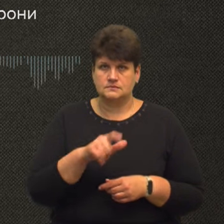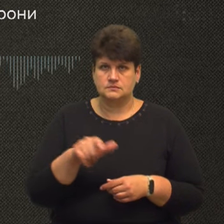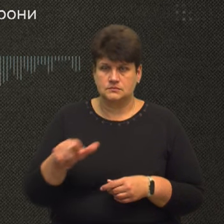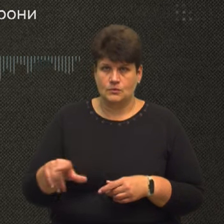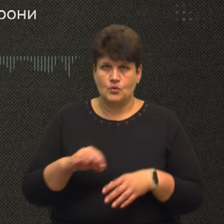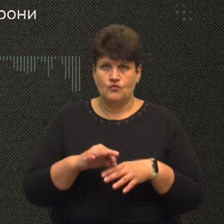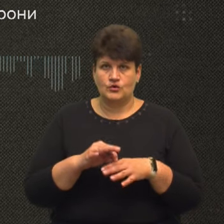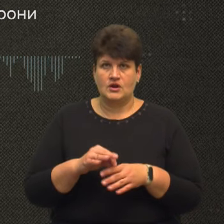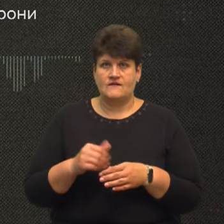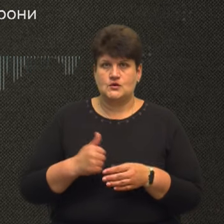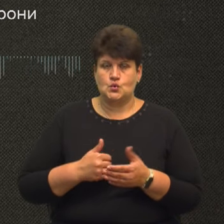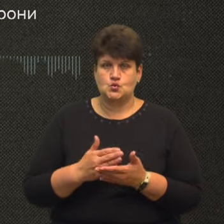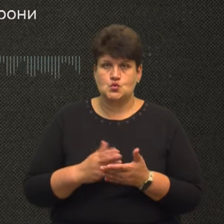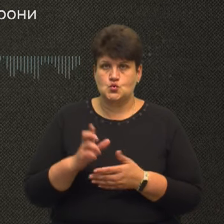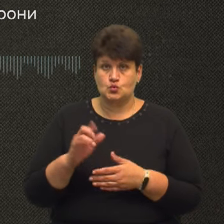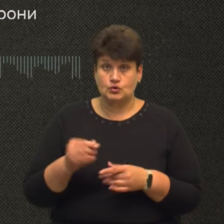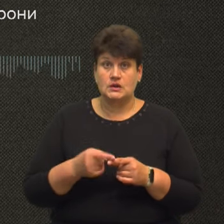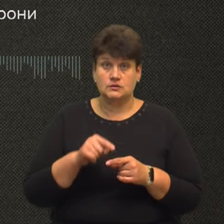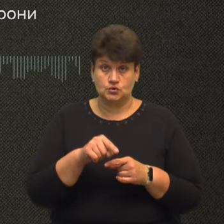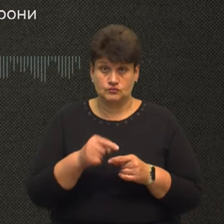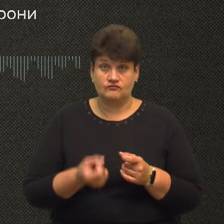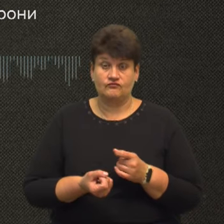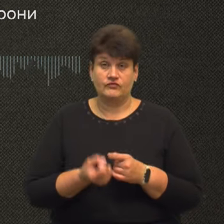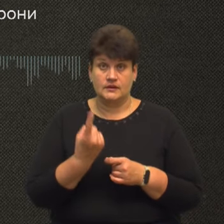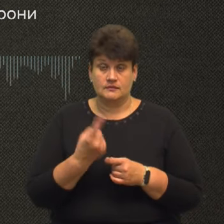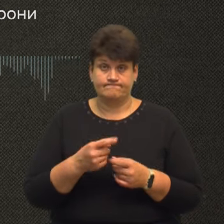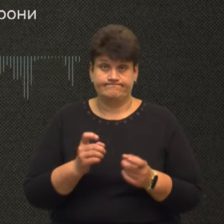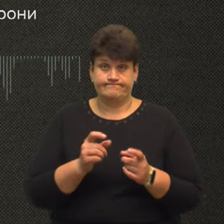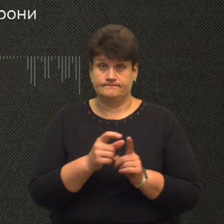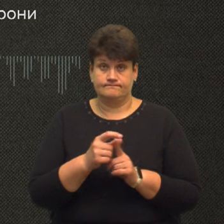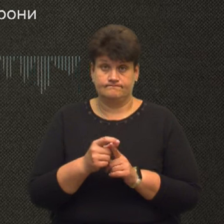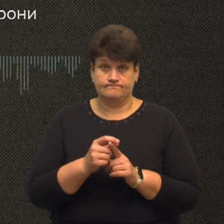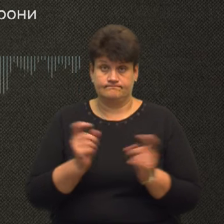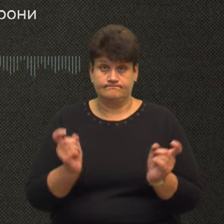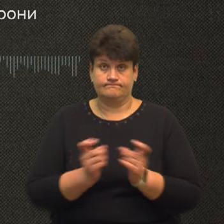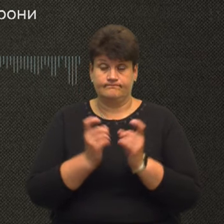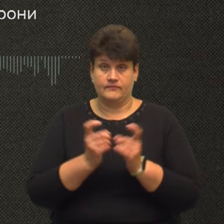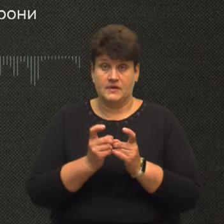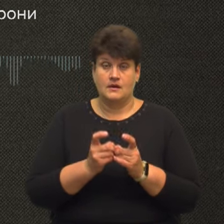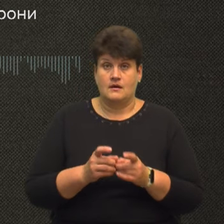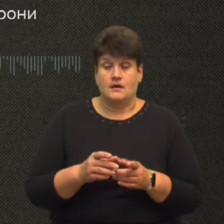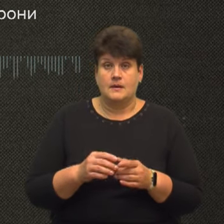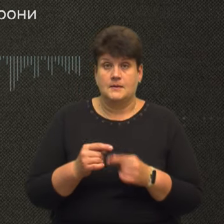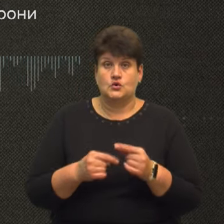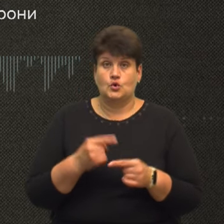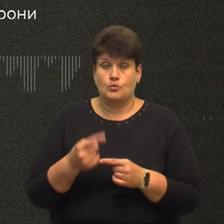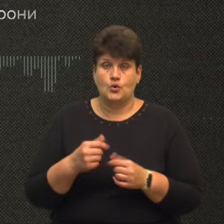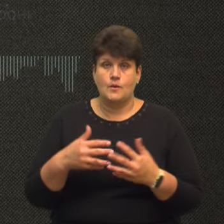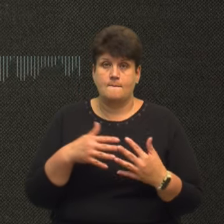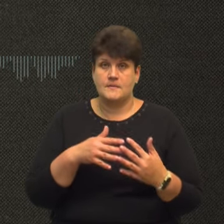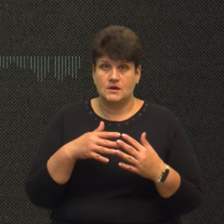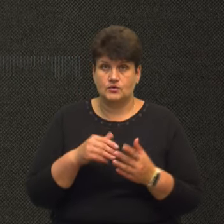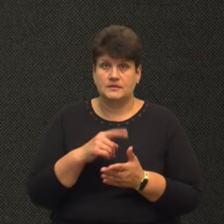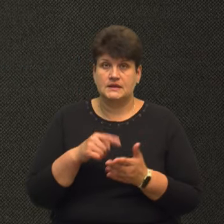військову службу На цьому підґрунті виник словесний конфлікт який і переріс у бійку вирішується питання про повідомлення фігурантам